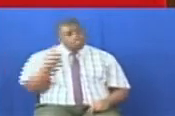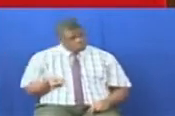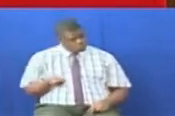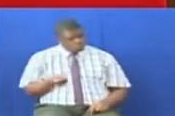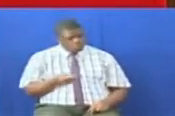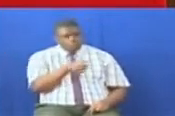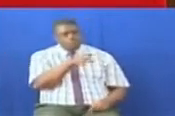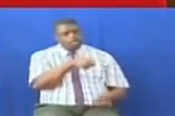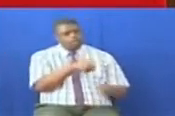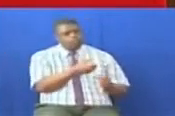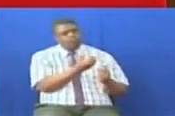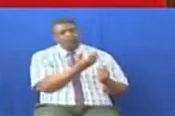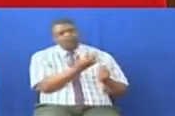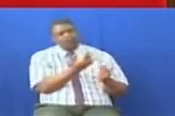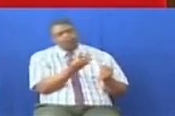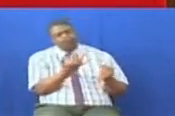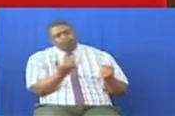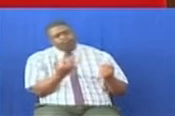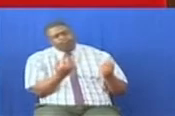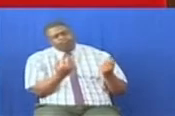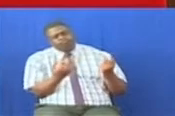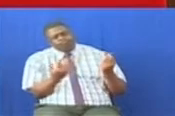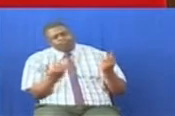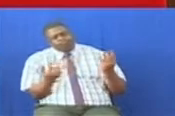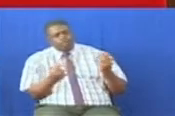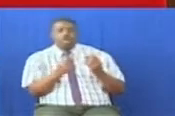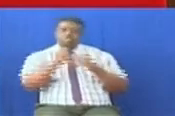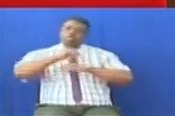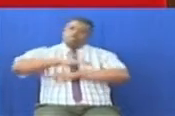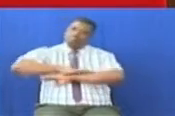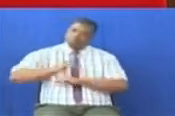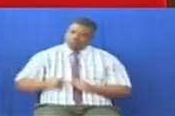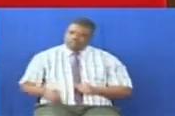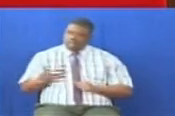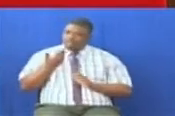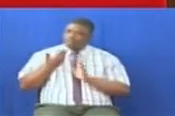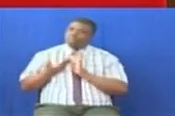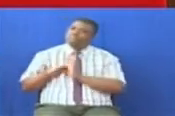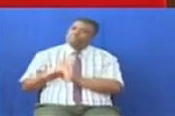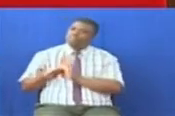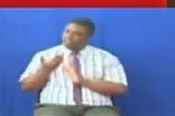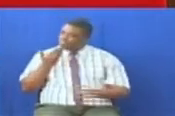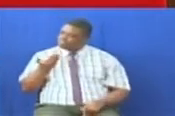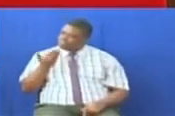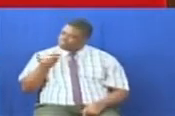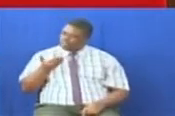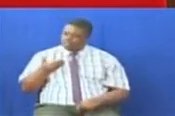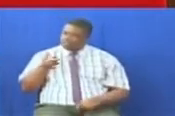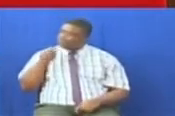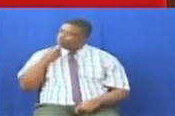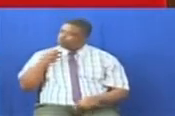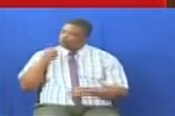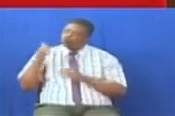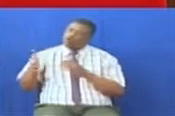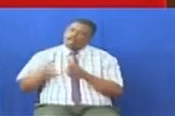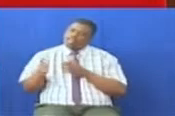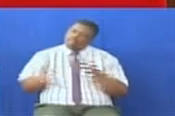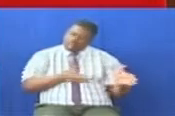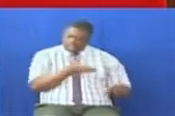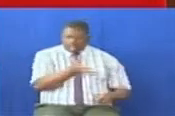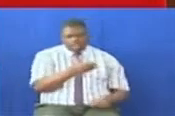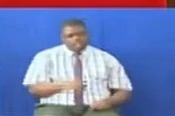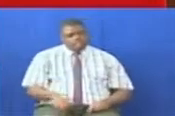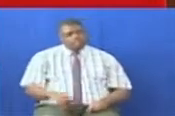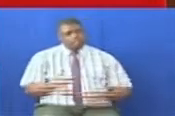wasio wanaweka kabisa wanaandaa kabisa yale posho zao, au